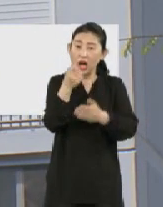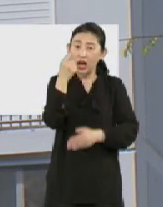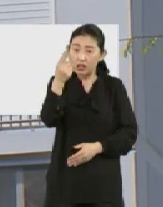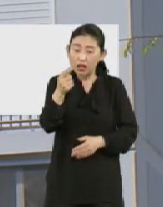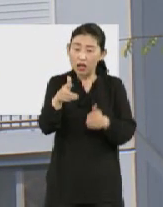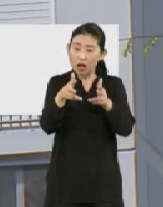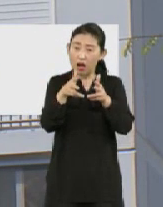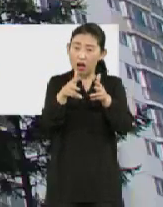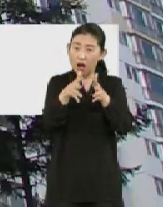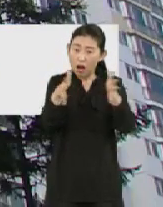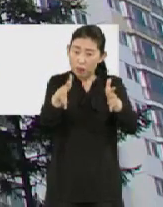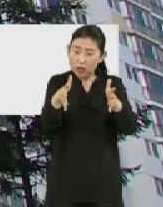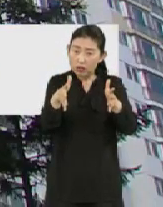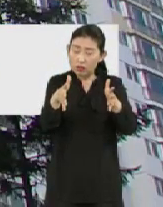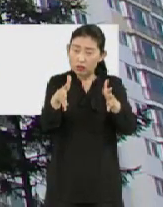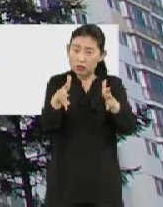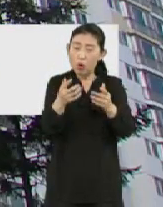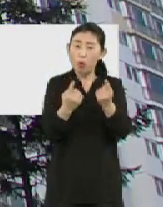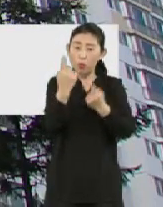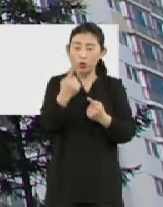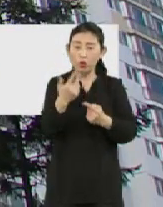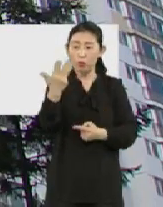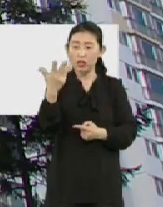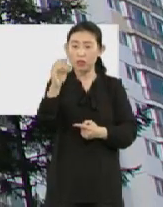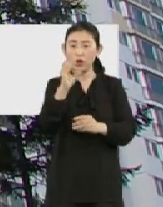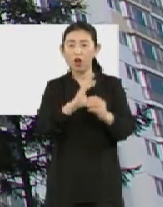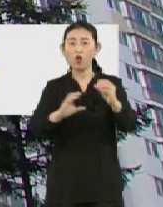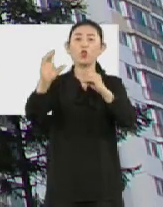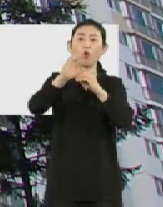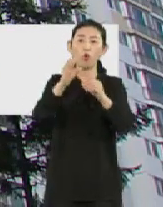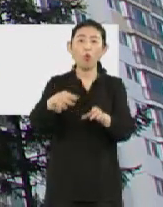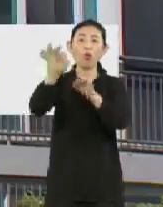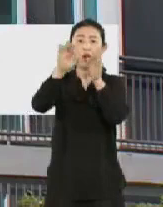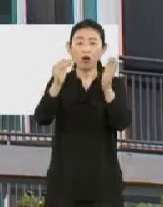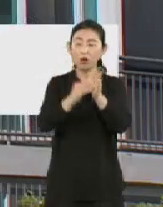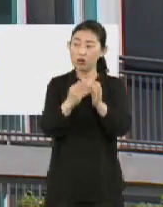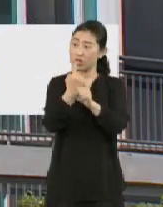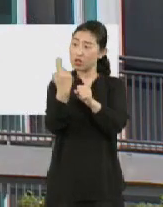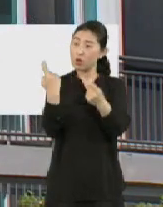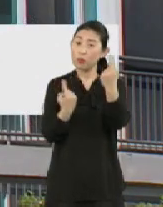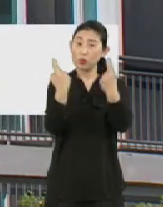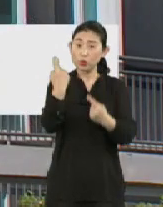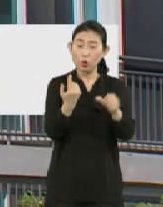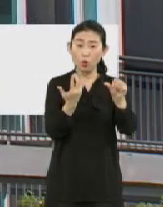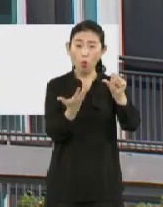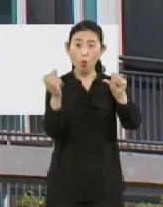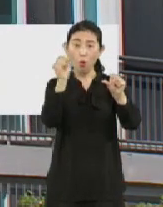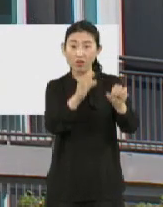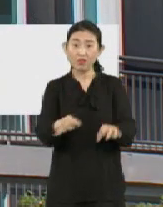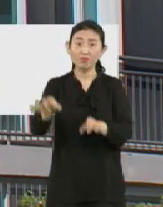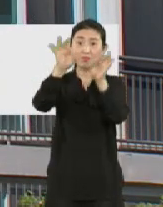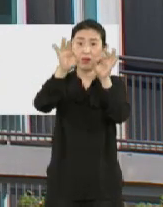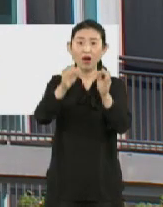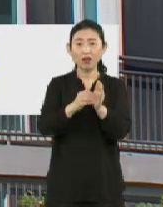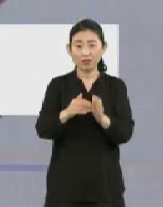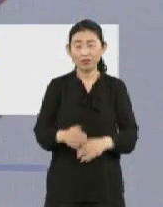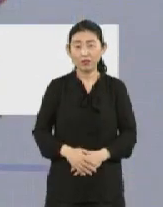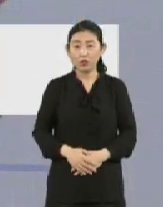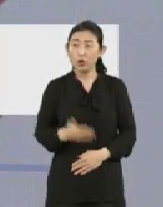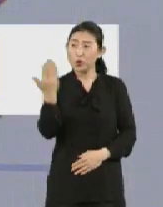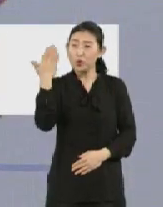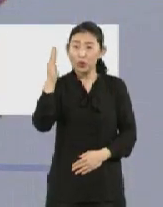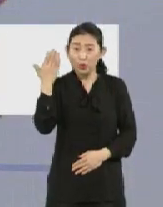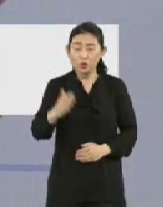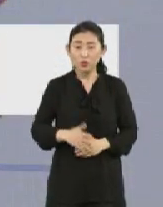층 아파트의 실거래가보다 8천만 원이 더 붙었고 1년 전에 비하면 5억 원이나 뛰었습니다.